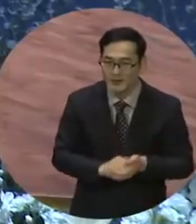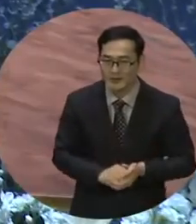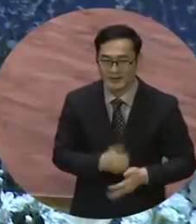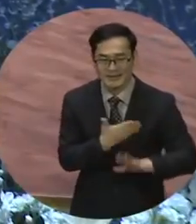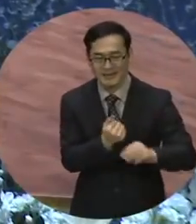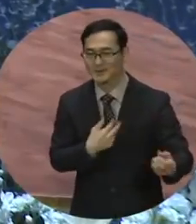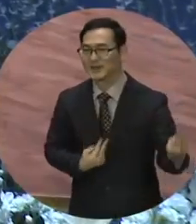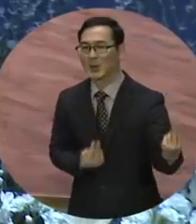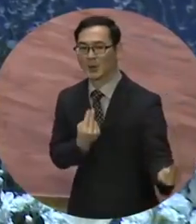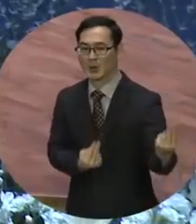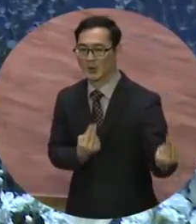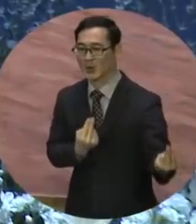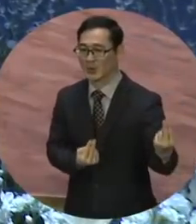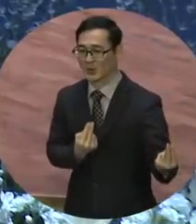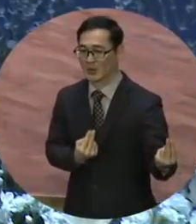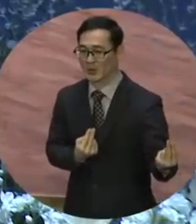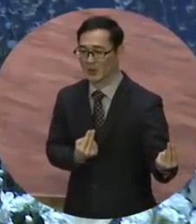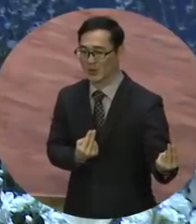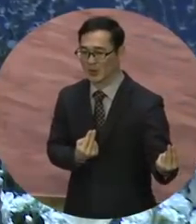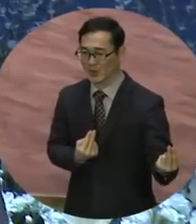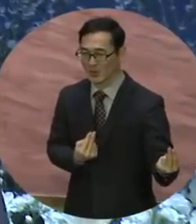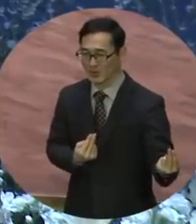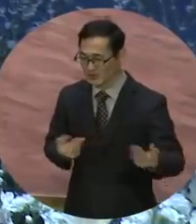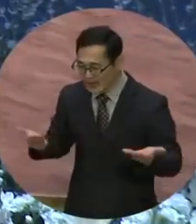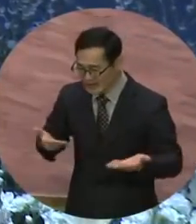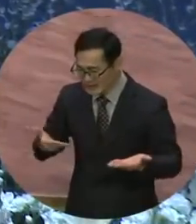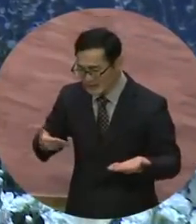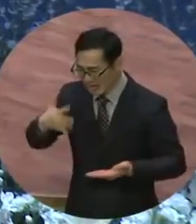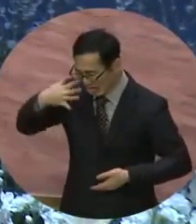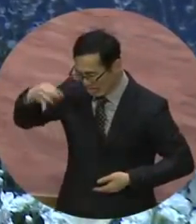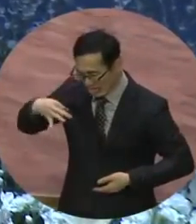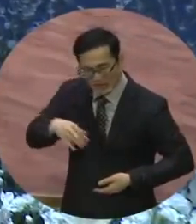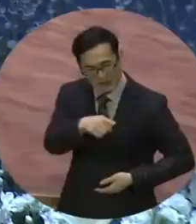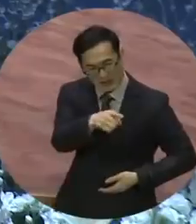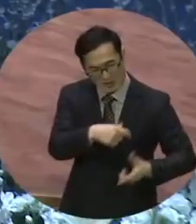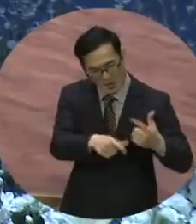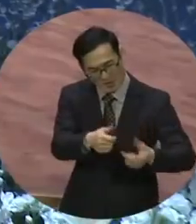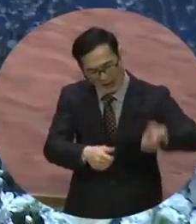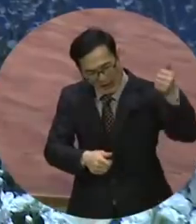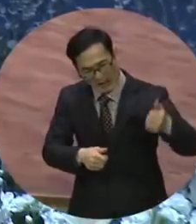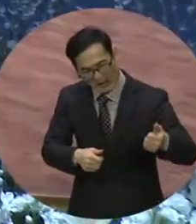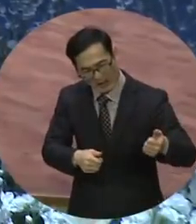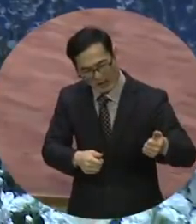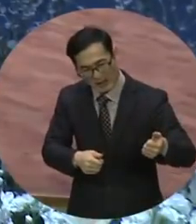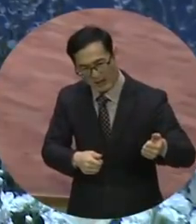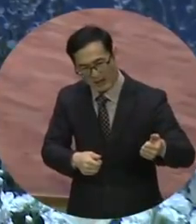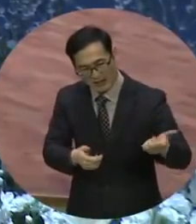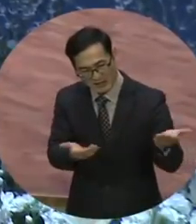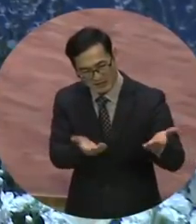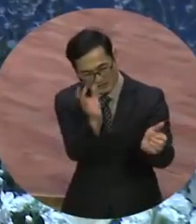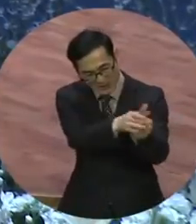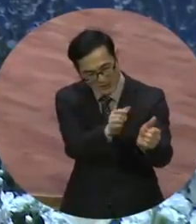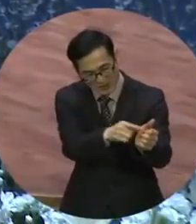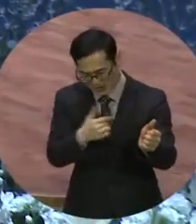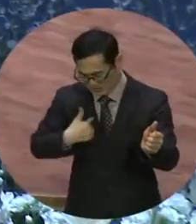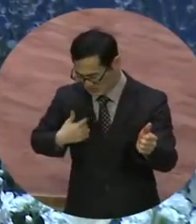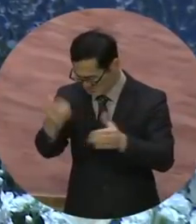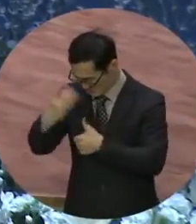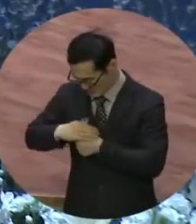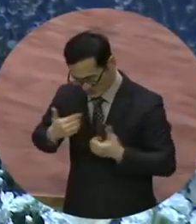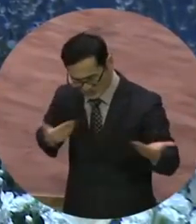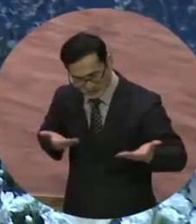남과 비교하는 거예요. 비교하는 겁니다. 내 직분, 네 직분, 내 자리, 네 자리. 비교, 비교. 남과